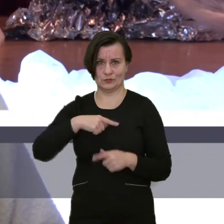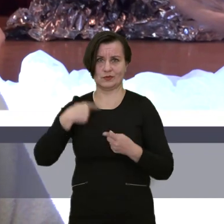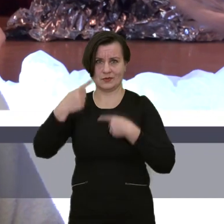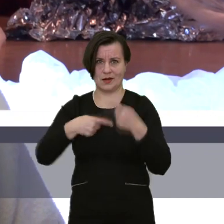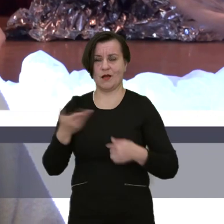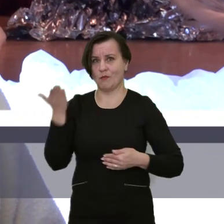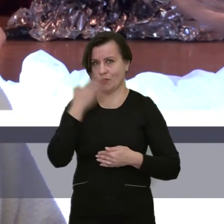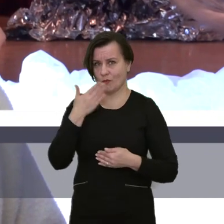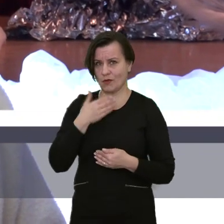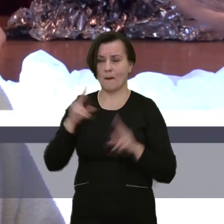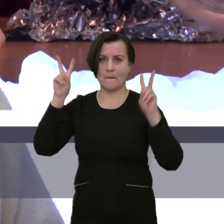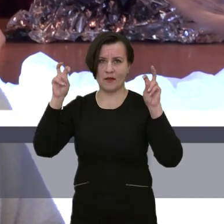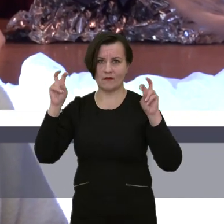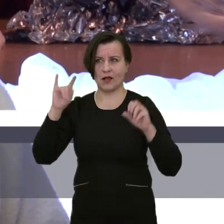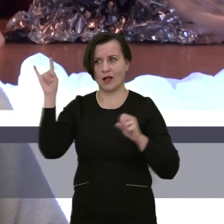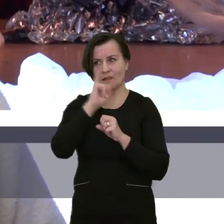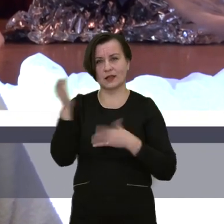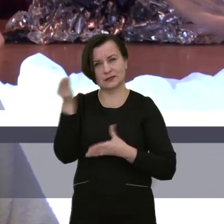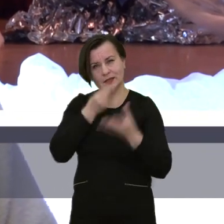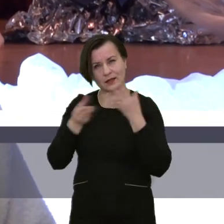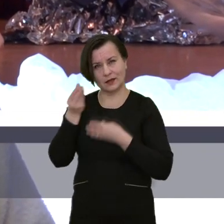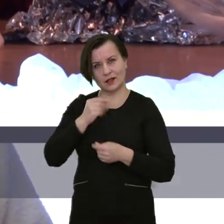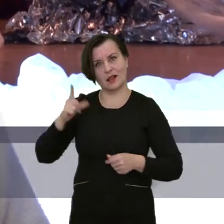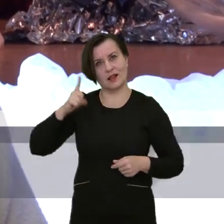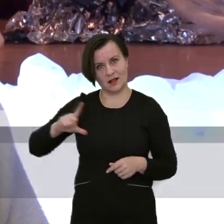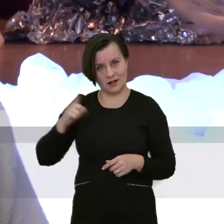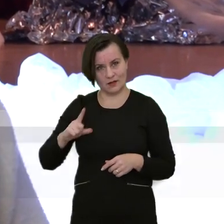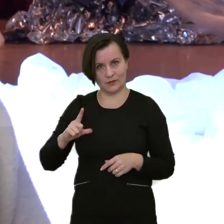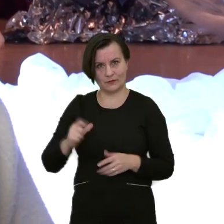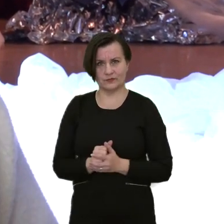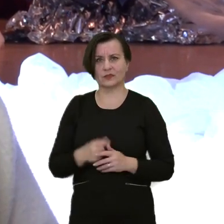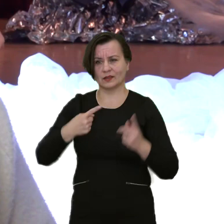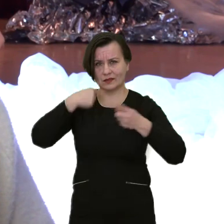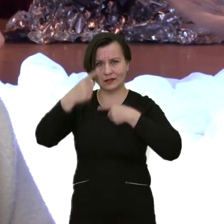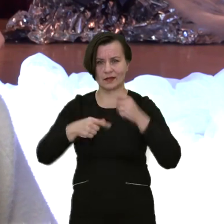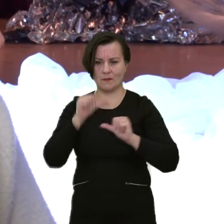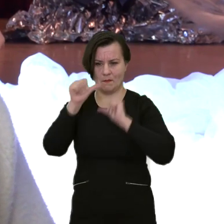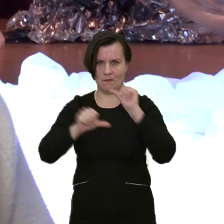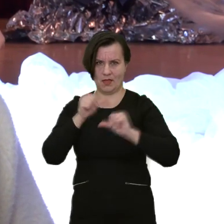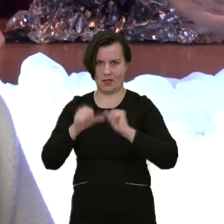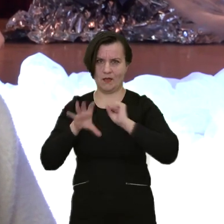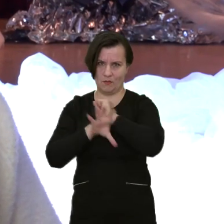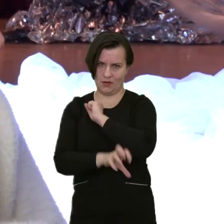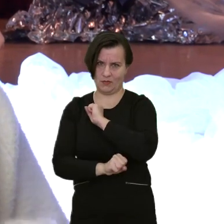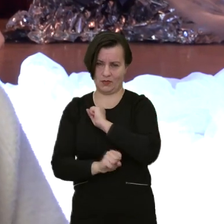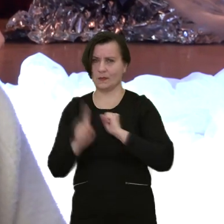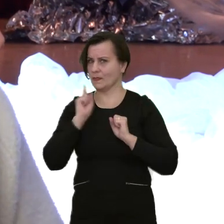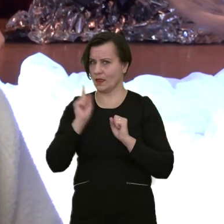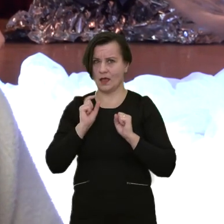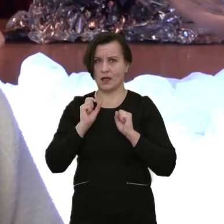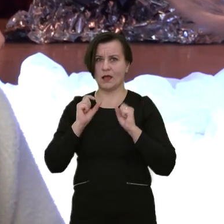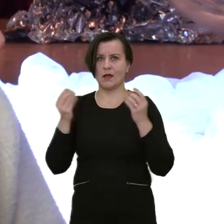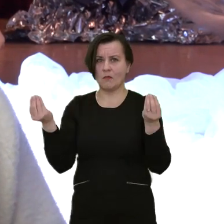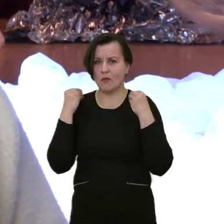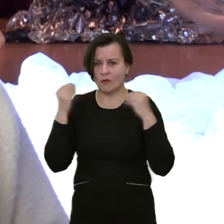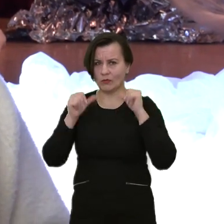vadinasi Kalėdų stebuklo belaukiant. Tradicinė metų pabaiga, ne mokslo metų, o kalendorinių